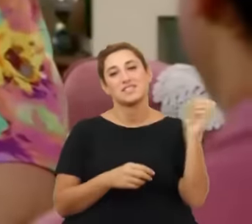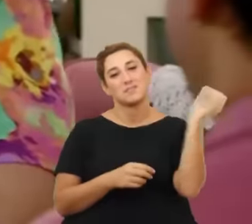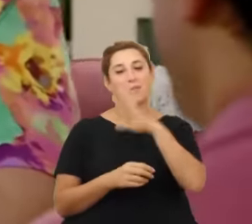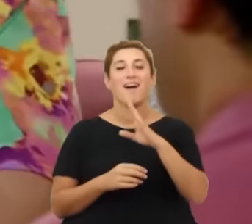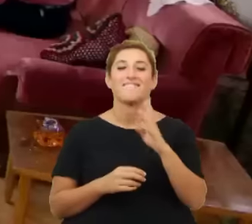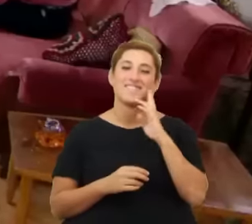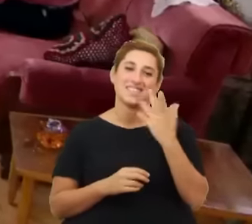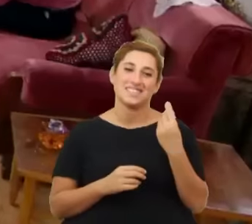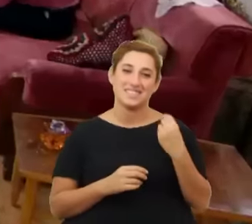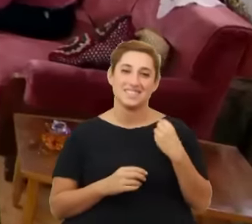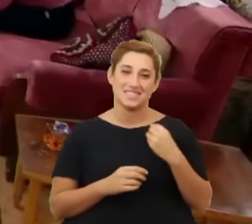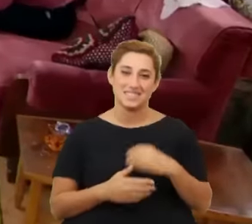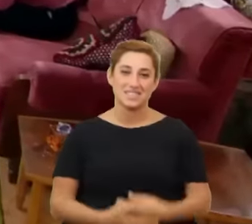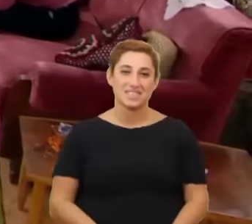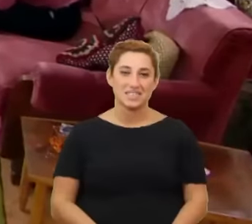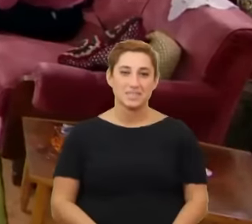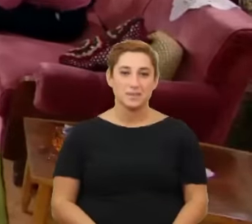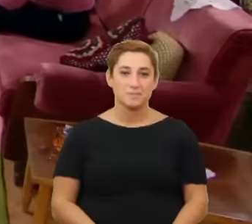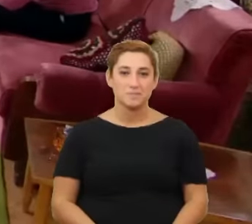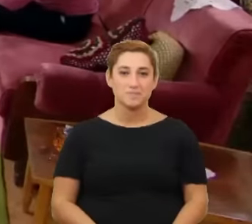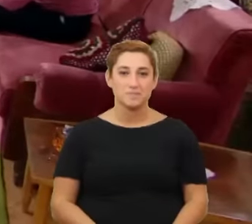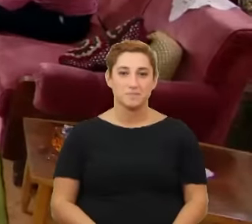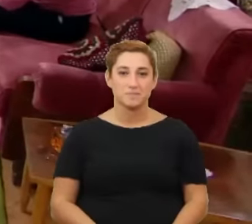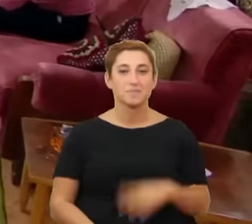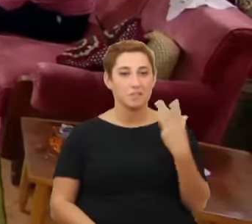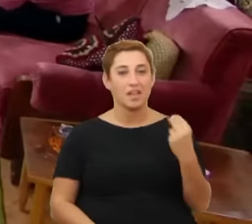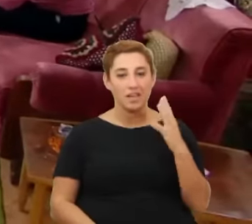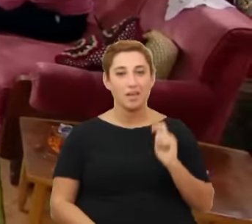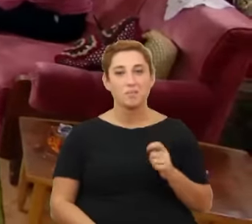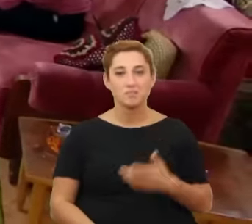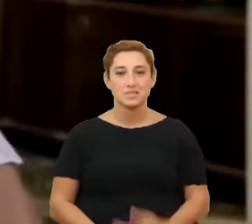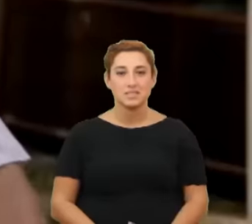Ay kıyım. İyi yapmış. İyi yapmış. Çok iyi olmuş. O bayağı iyi olmuş.